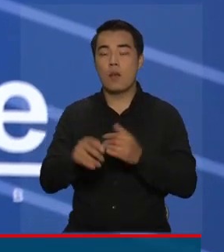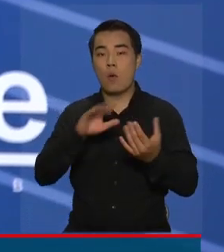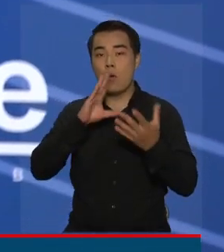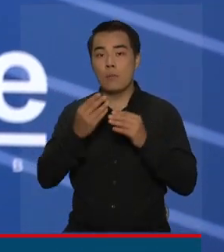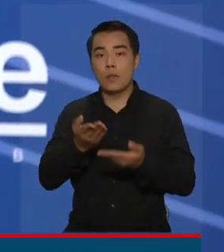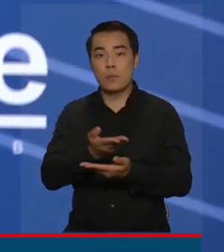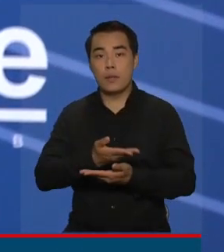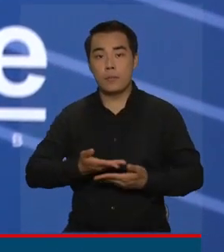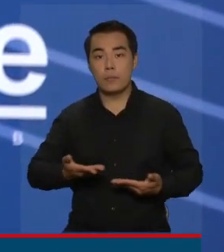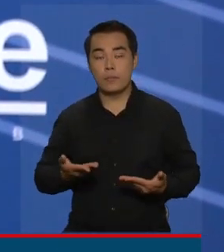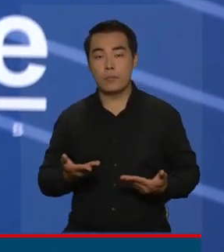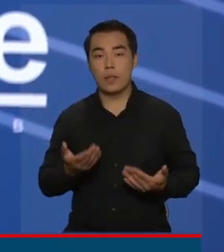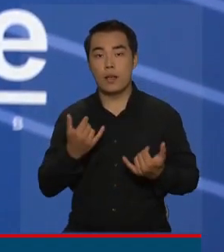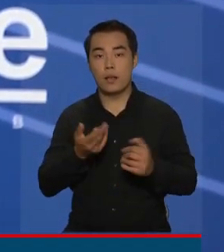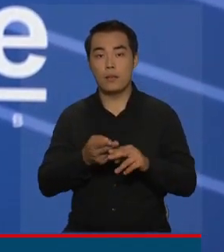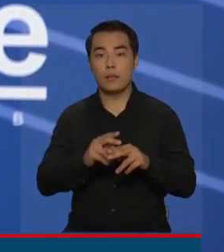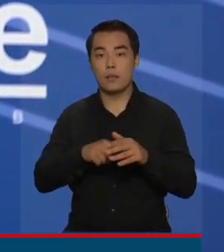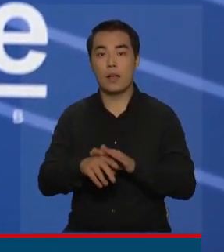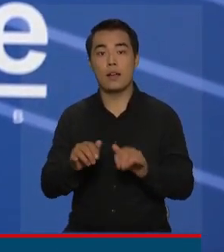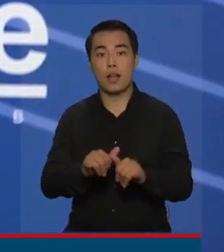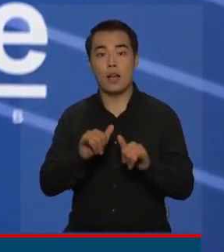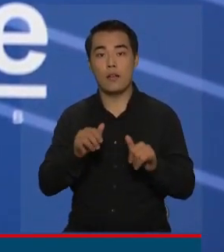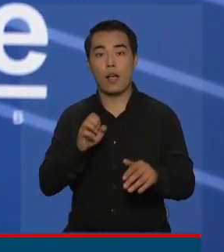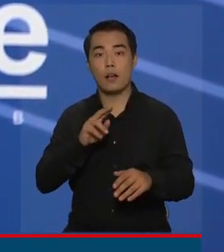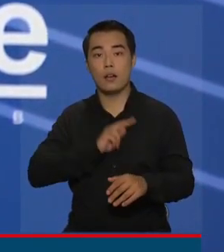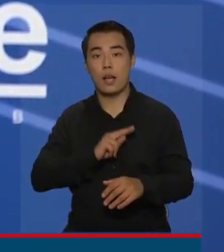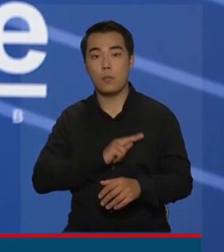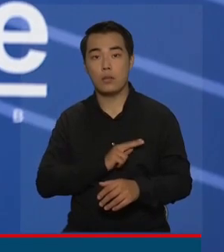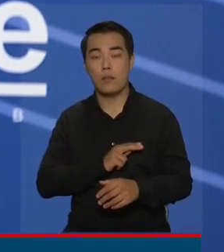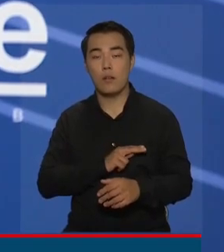бұл саланы дамыту үшін өте